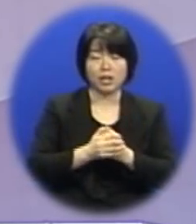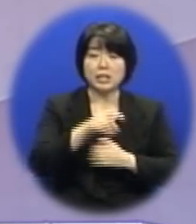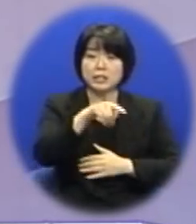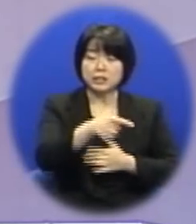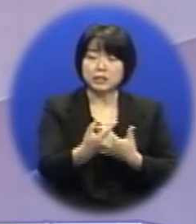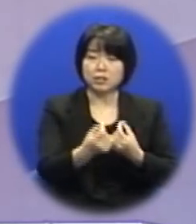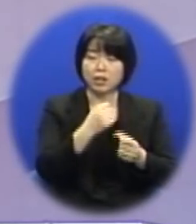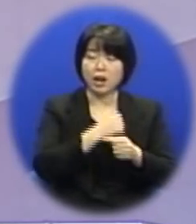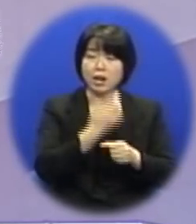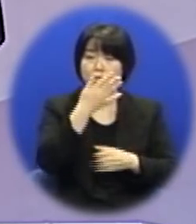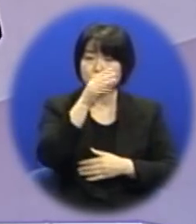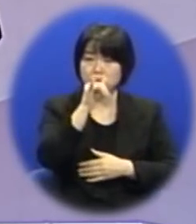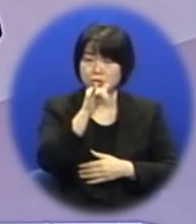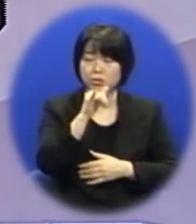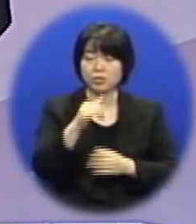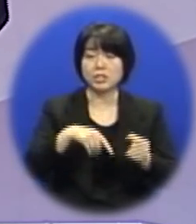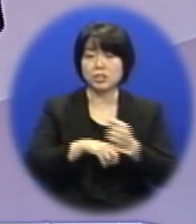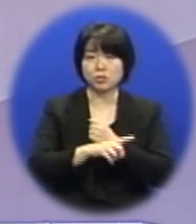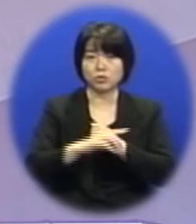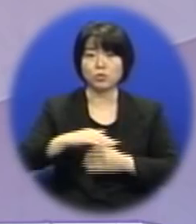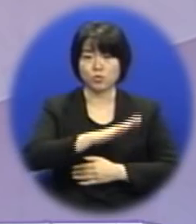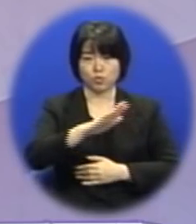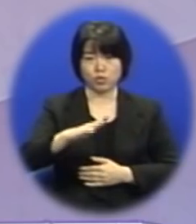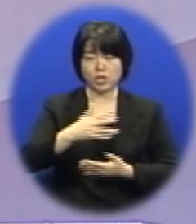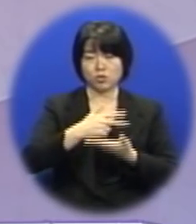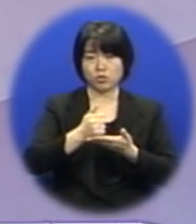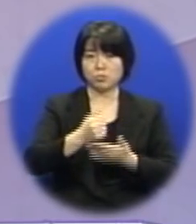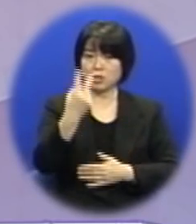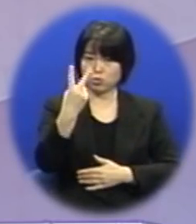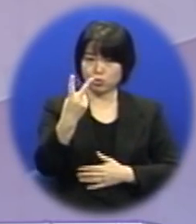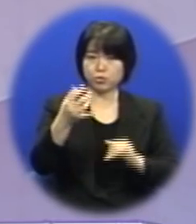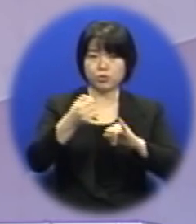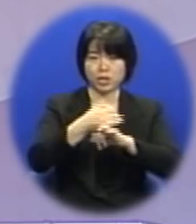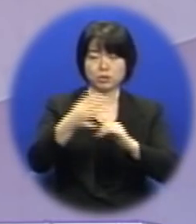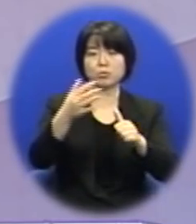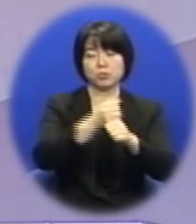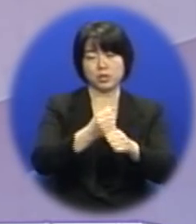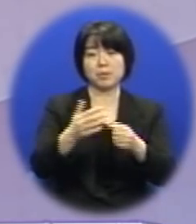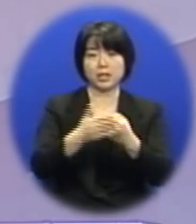것은 우리 주님의 두 약속을 붙잡았기 때문이에요.